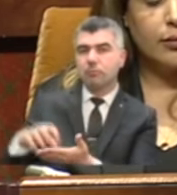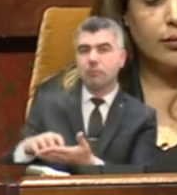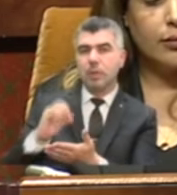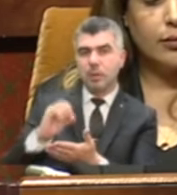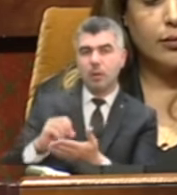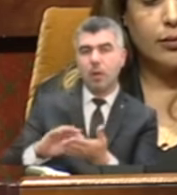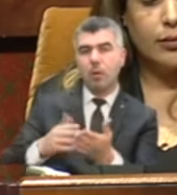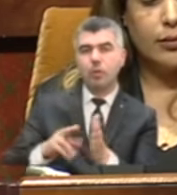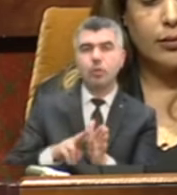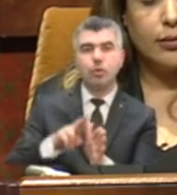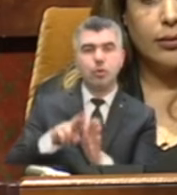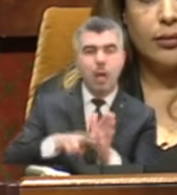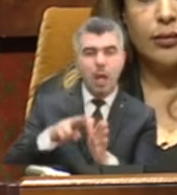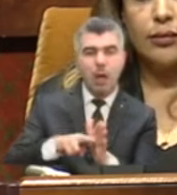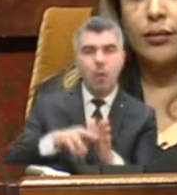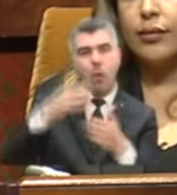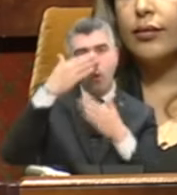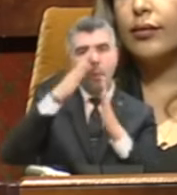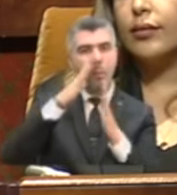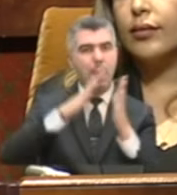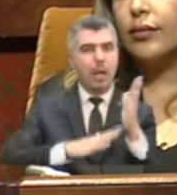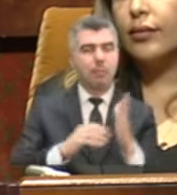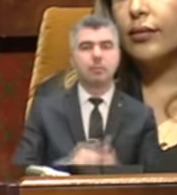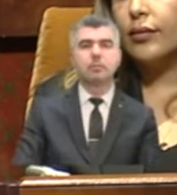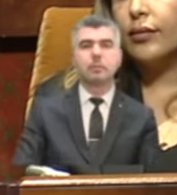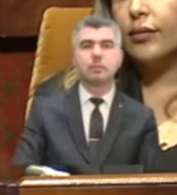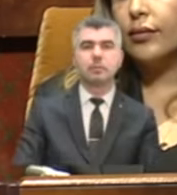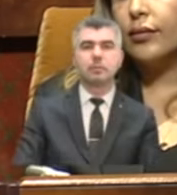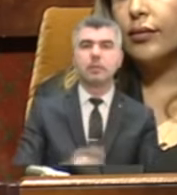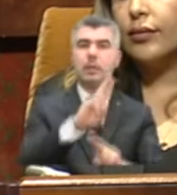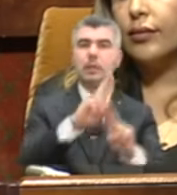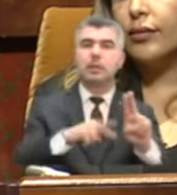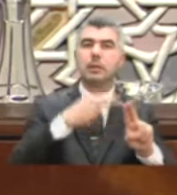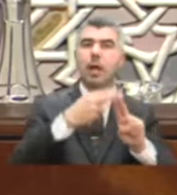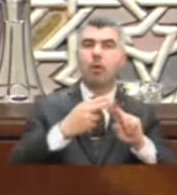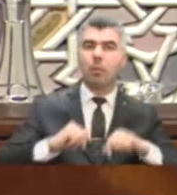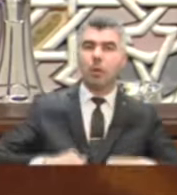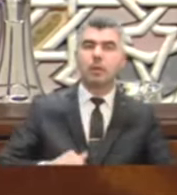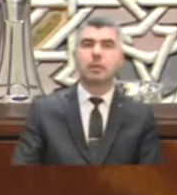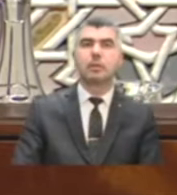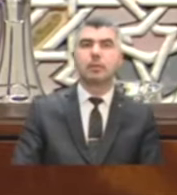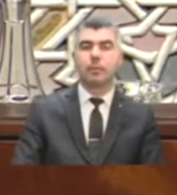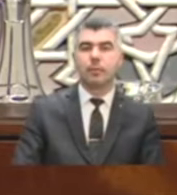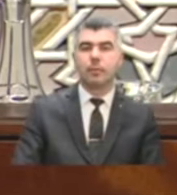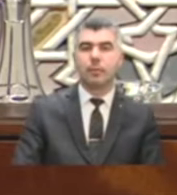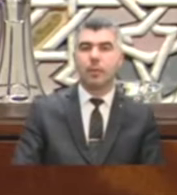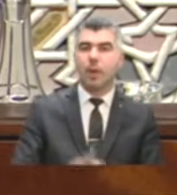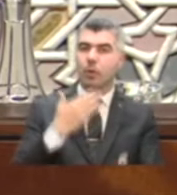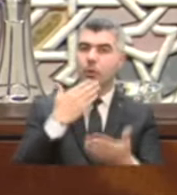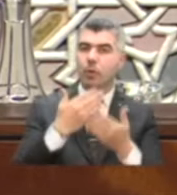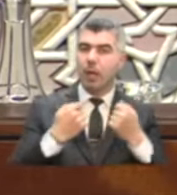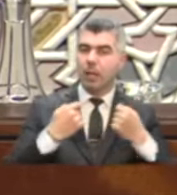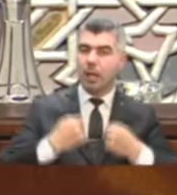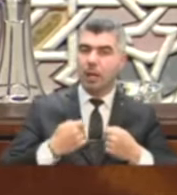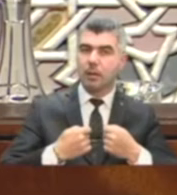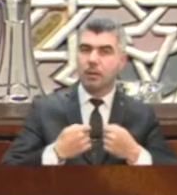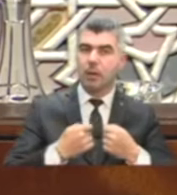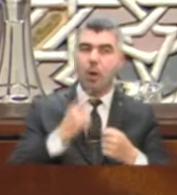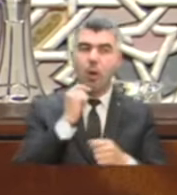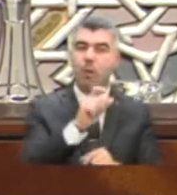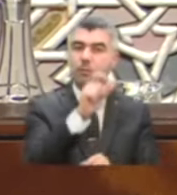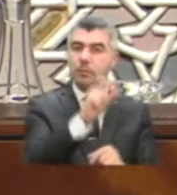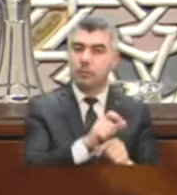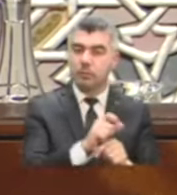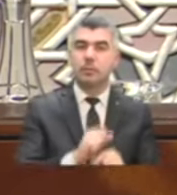المستوى الجهوي والوطني. جواب السيدة الوزيرة. السيد الرئيس المحترم والسيد النائب المحترم